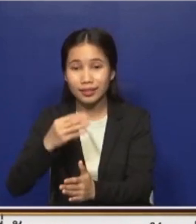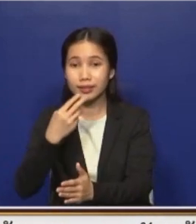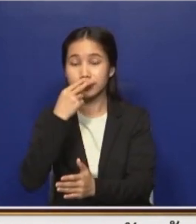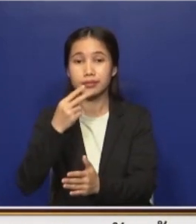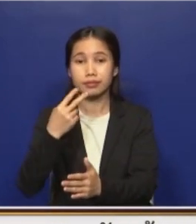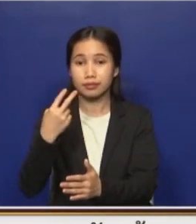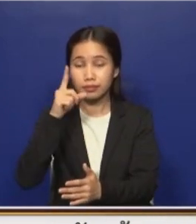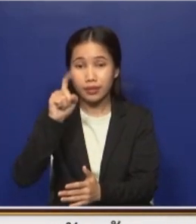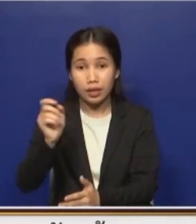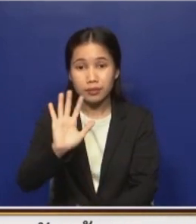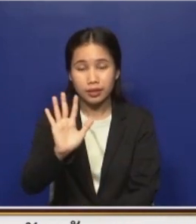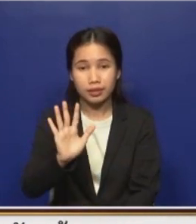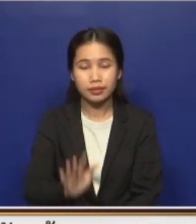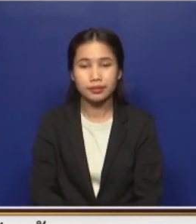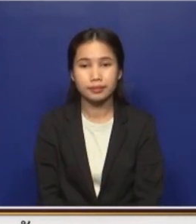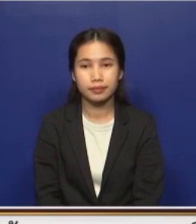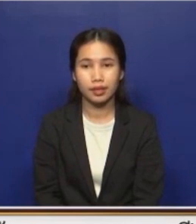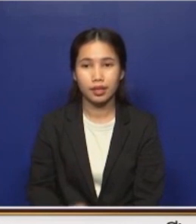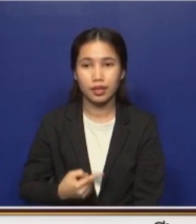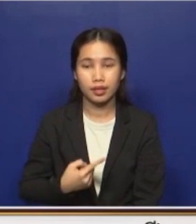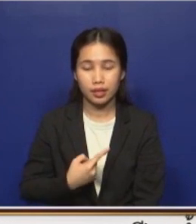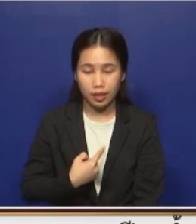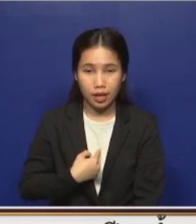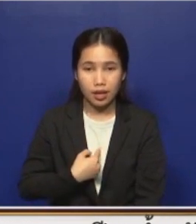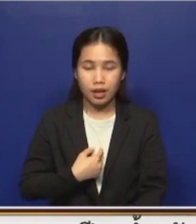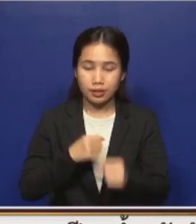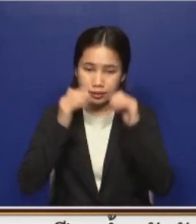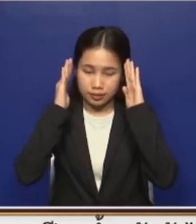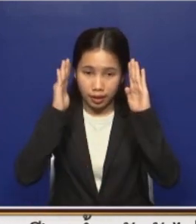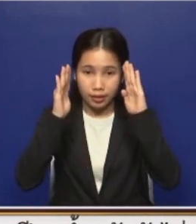รายได้หลักของเรานะฮะแล้วเป็นรายได้ระดับต้นๆด้วยฮะ